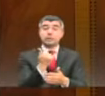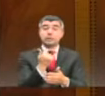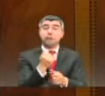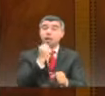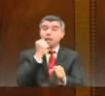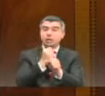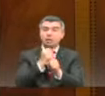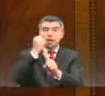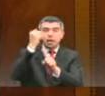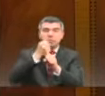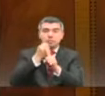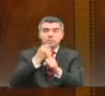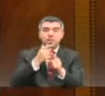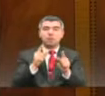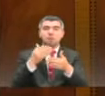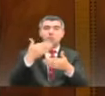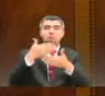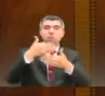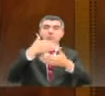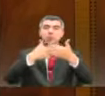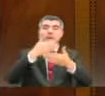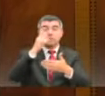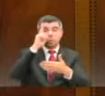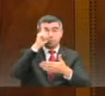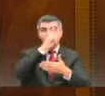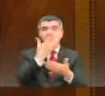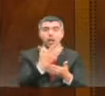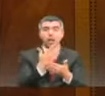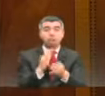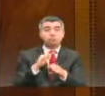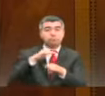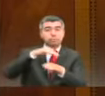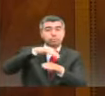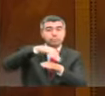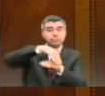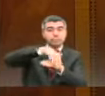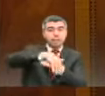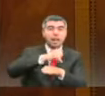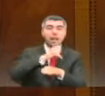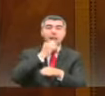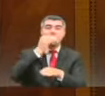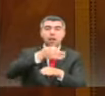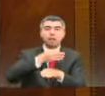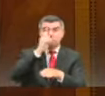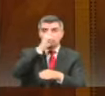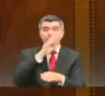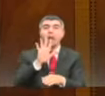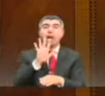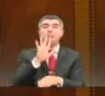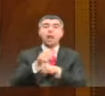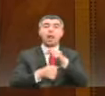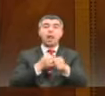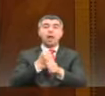ستواصل إنجاز السدود الكبرى، وسنقوم في هذه المرحلة ديال الخمس سنوات المقبلة إن شاء الله